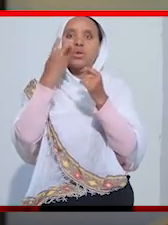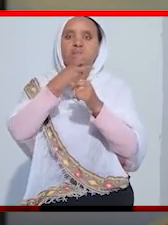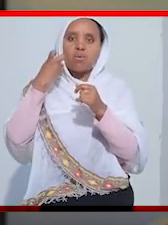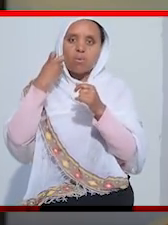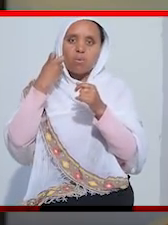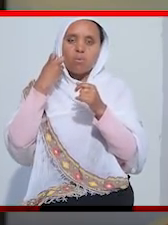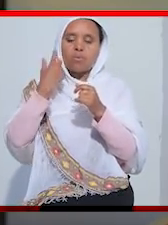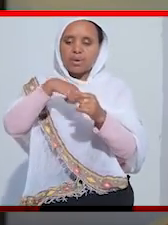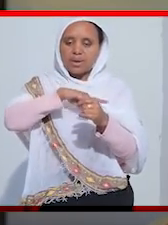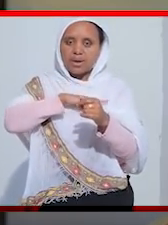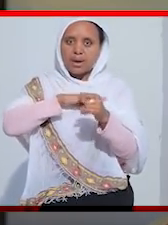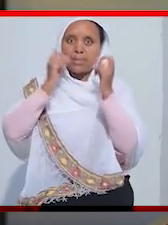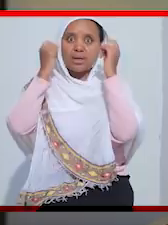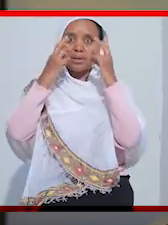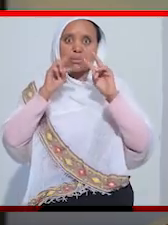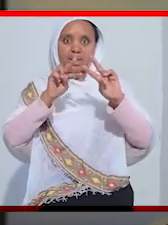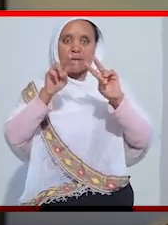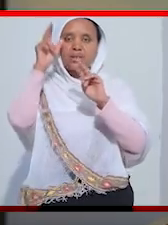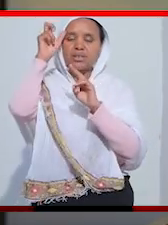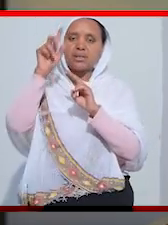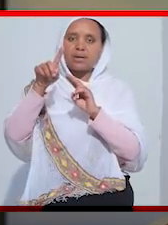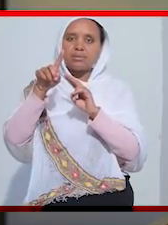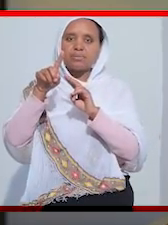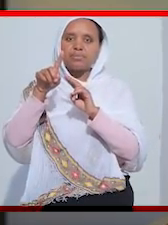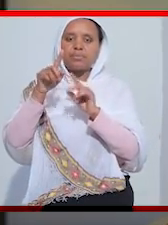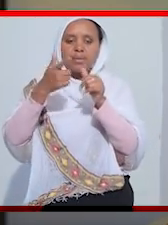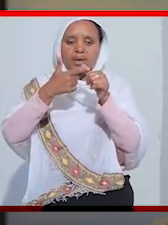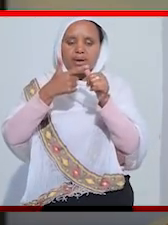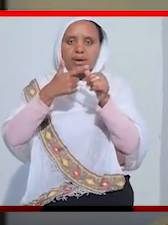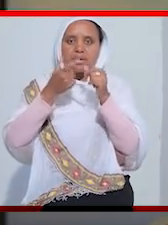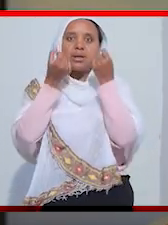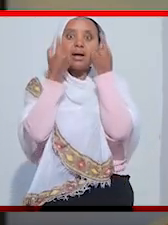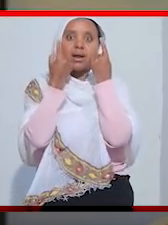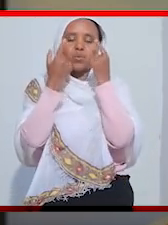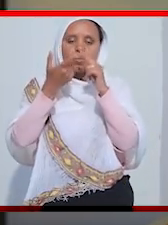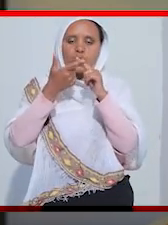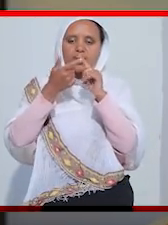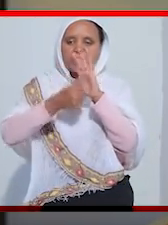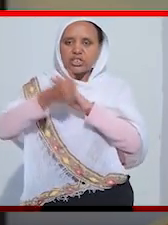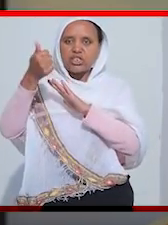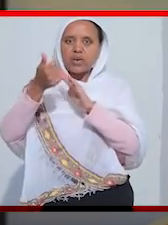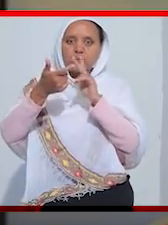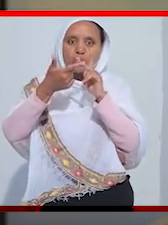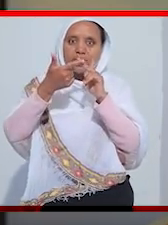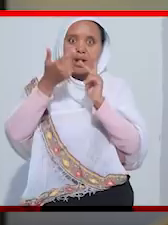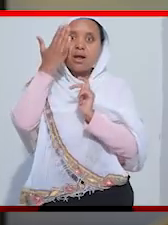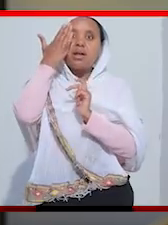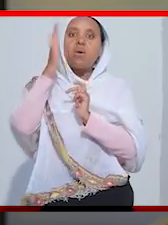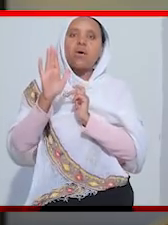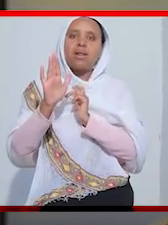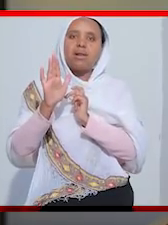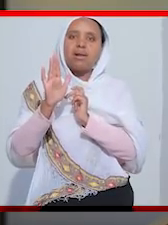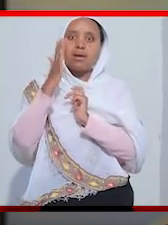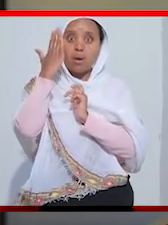ሀበቤቱ ወይሰርቆ የኛን መትጋት የተመለከተ ሰይጣን አንደኛ ይነቃል ሁለተኛ ይሸሻል